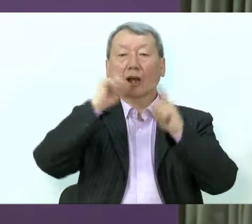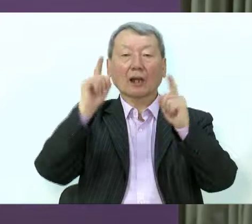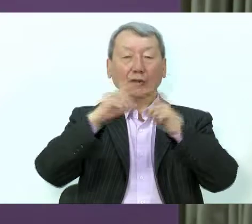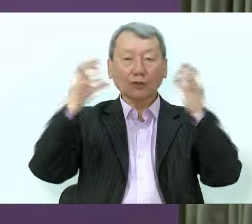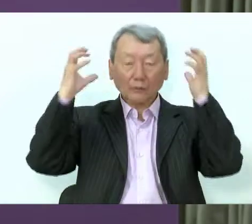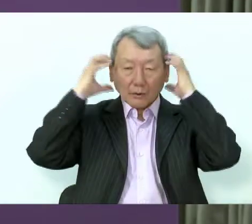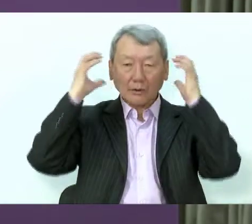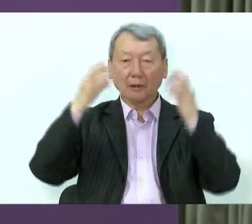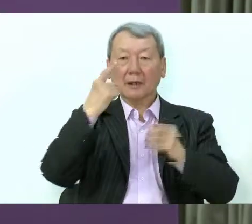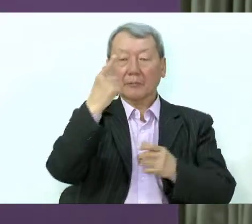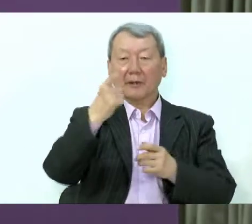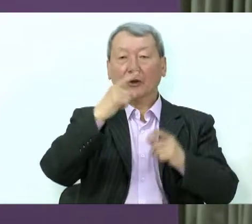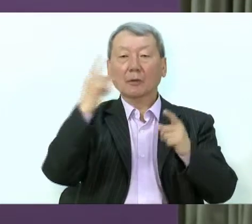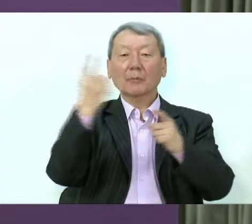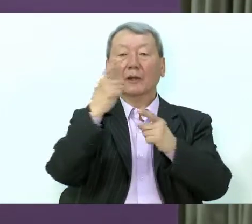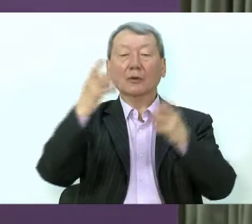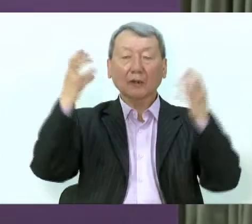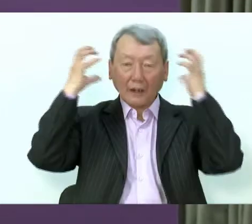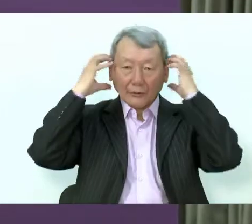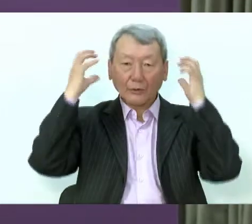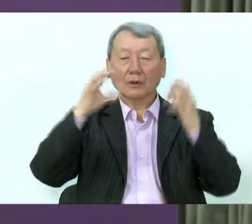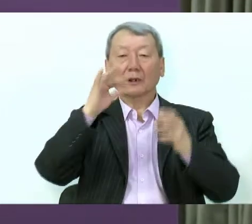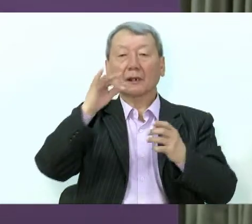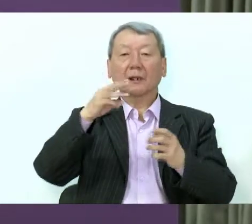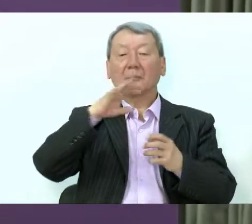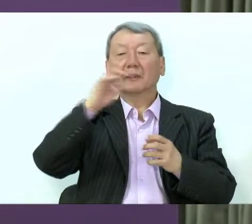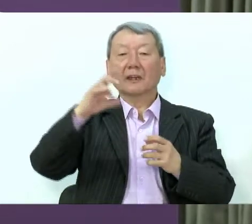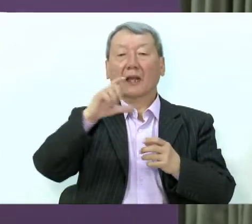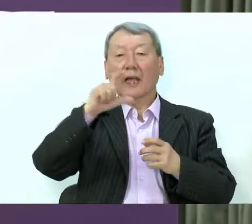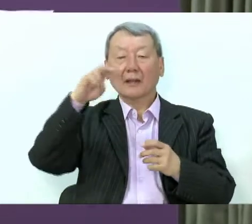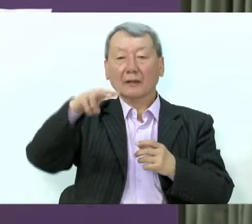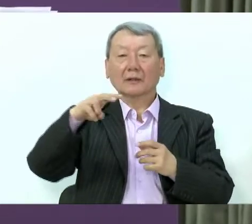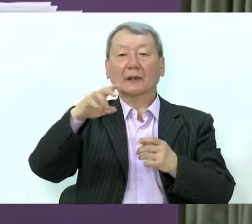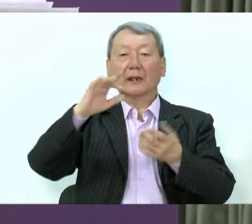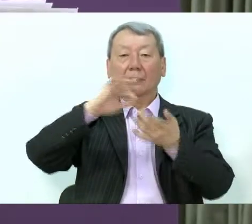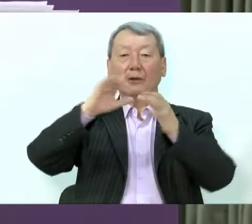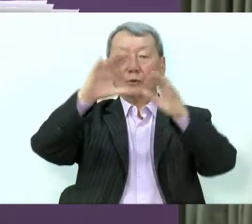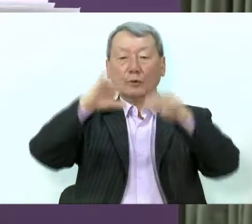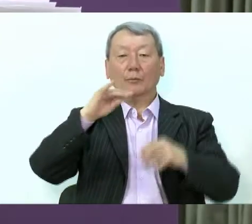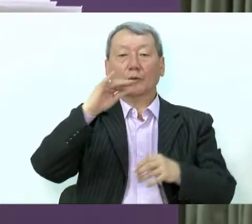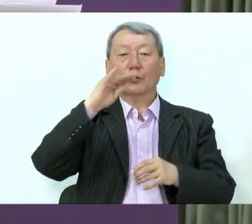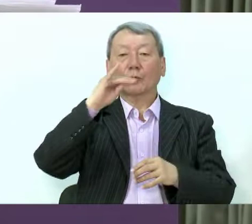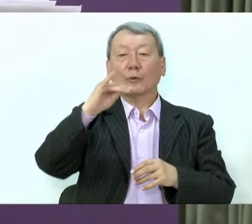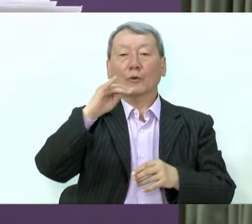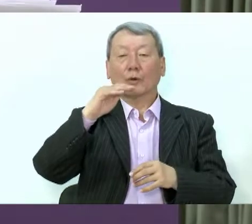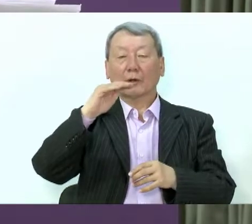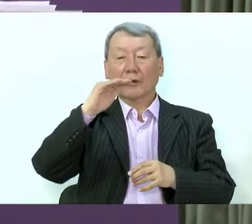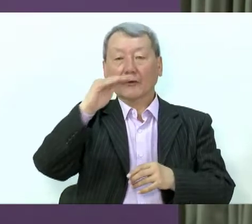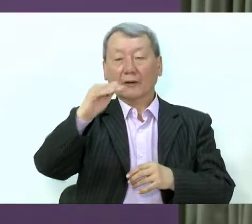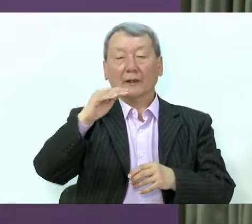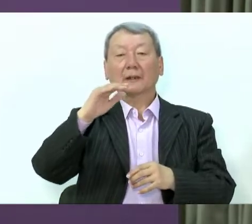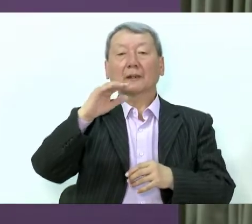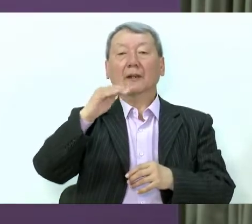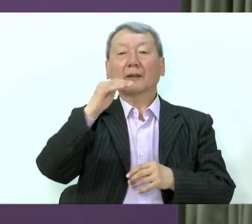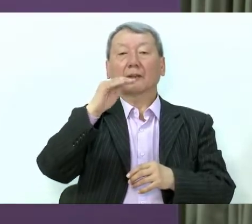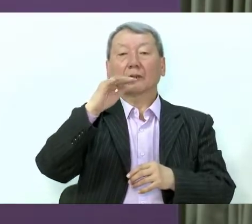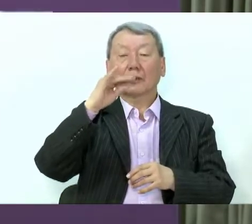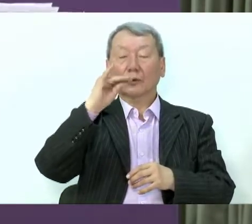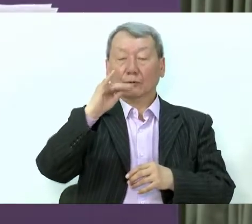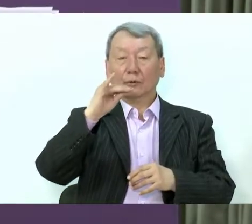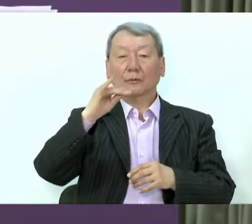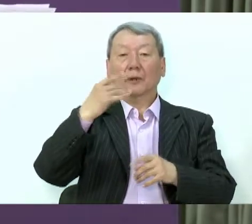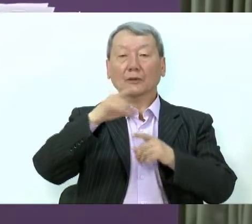радиостанциях ЛФМ, Биринчи радио, Кыргыз радиосу, Мен Кыял ФМ, Марал ФМ, на YouTube-канале ГТРК ЛТР, в Фейсбуке,